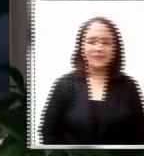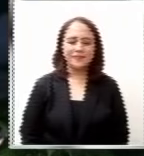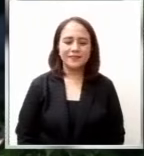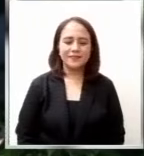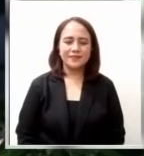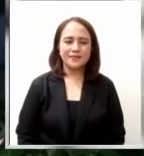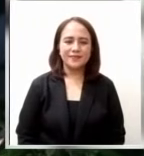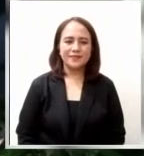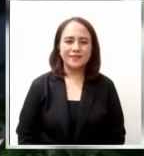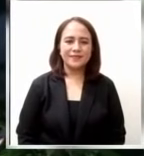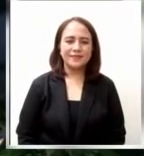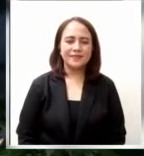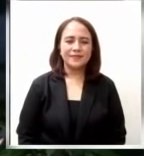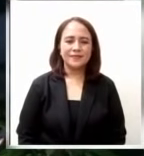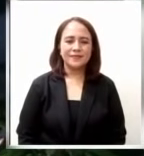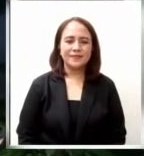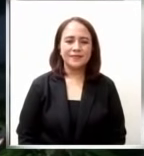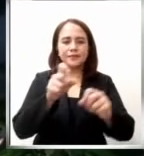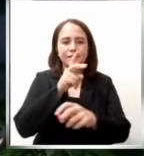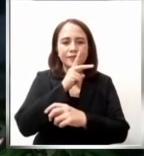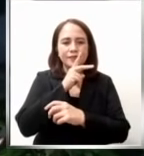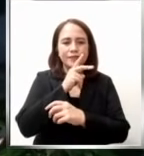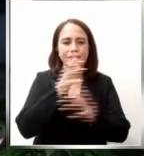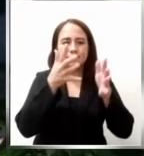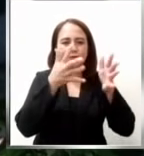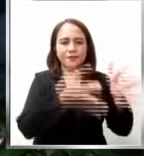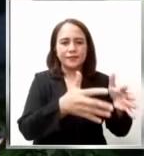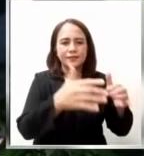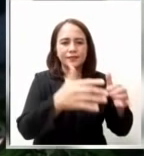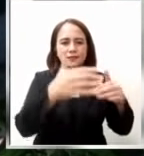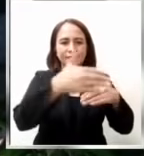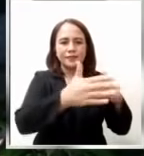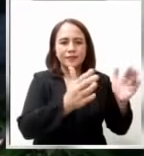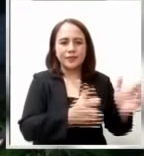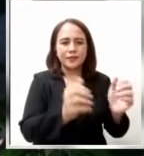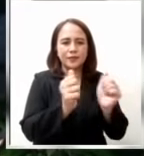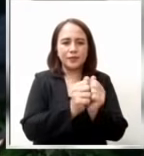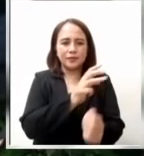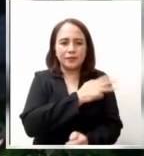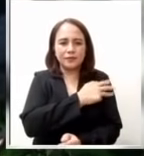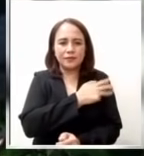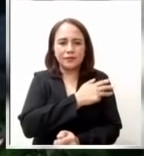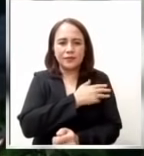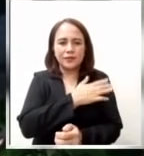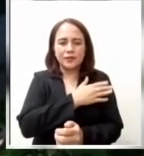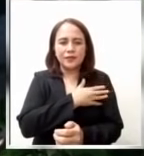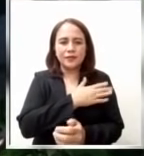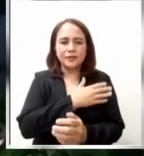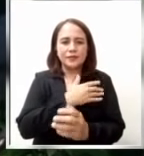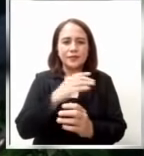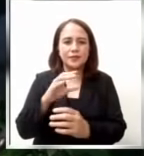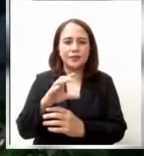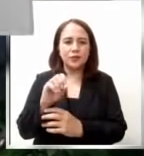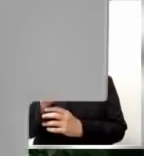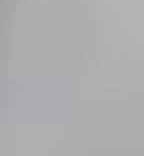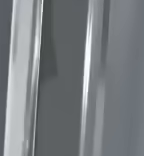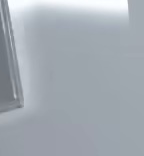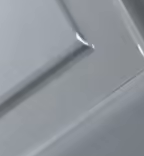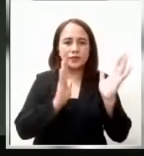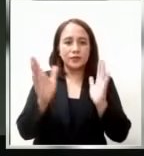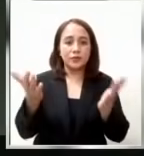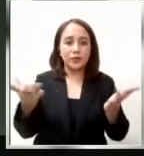Nahuli na ang suspek na nag-iwan ng package na may lamang marijuana sa isang courier service sa Laguna. Nakatutok si John Consulta.